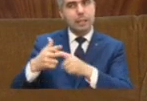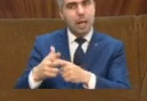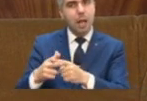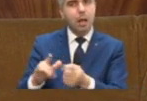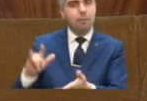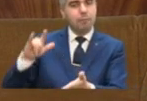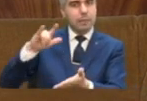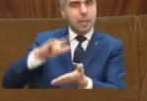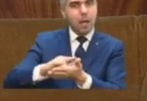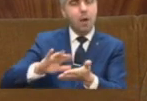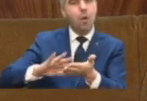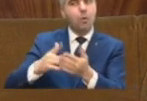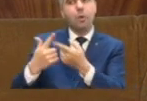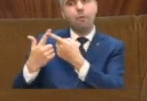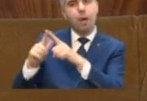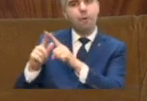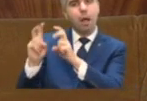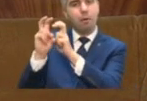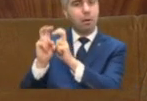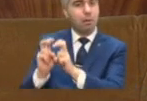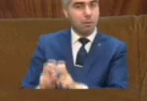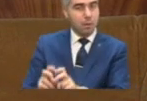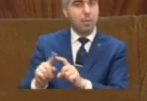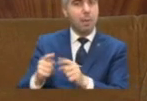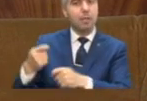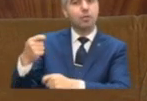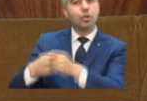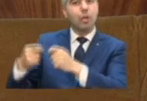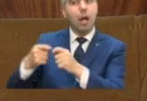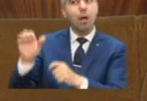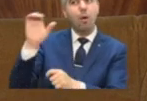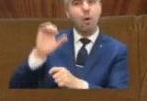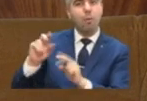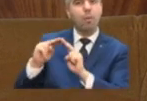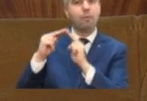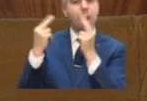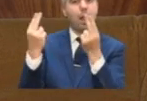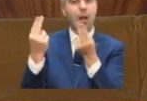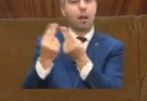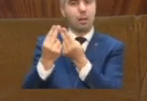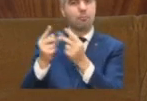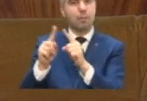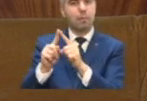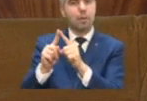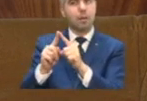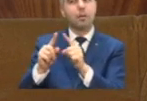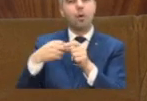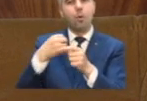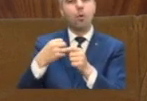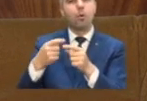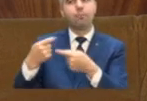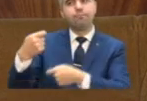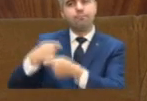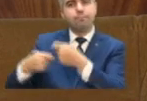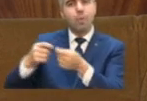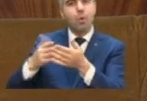وغيرها، أو على مستوى المجال التجاري خاصة التجارة الخارجية في ظل الوضعية الصعبة التي تفرضها الأسواق الخارجية وانعكاس